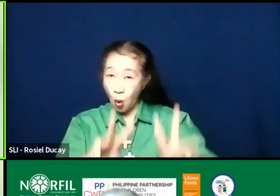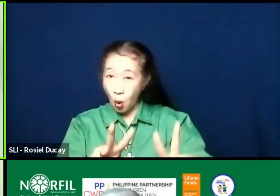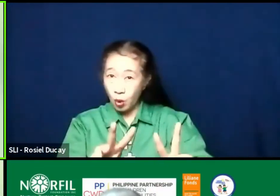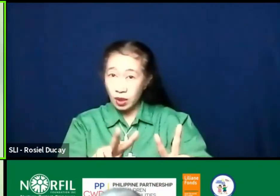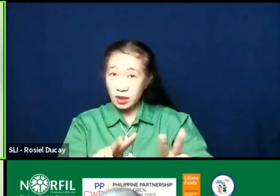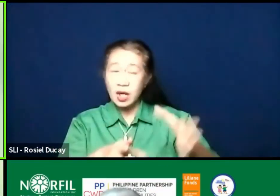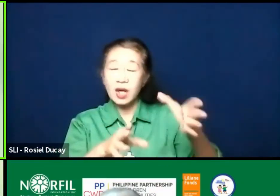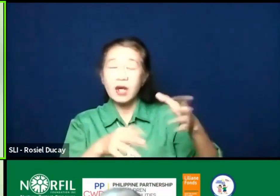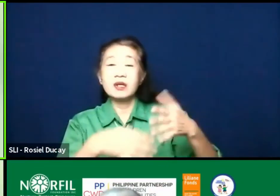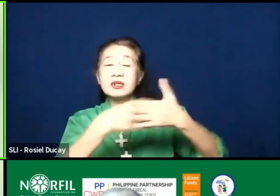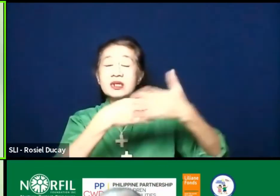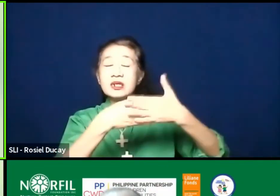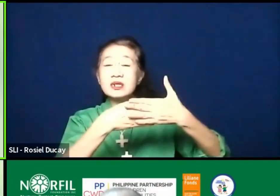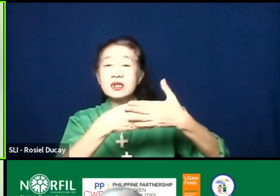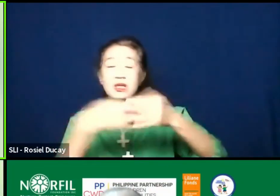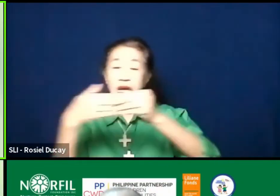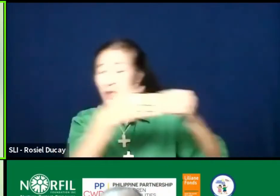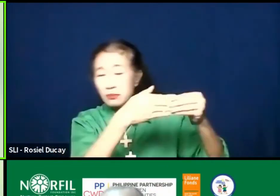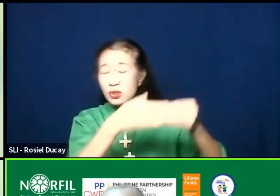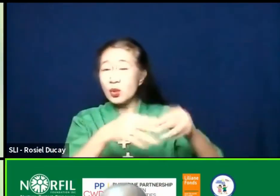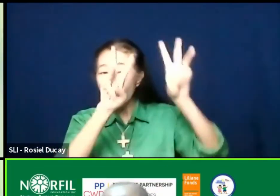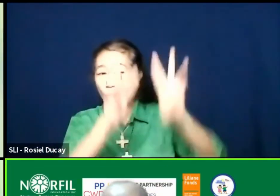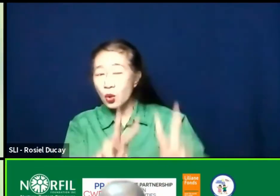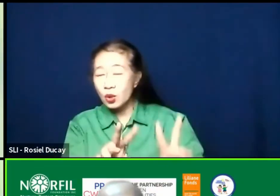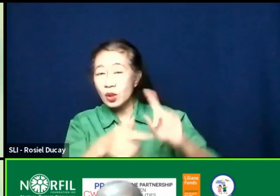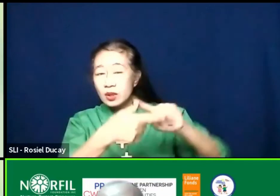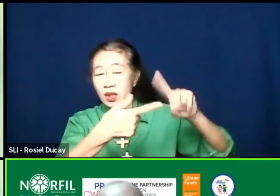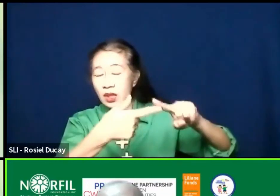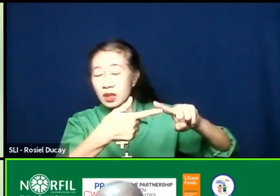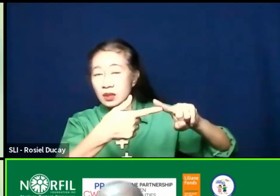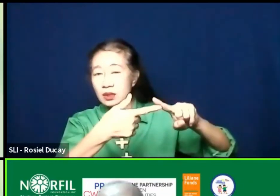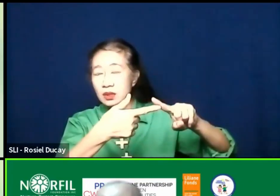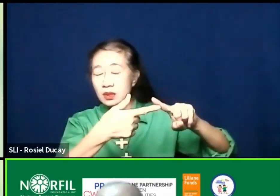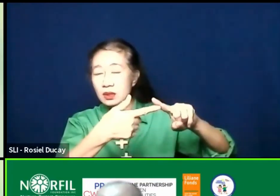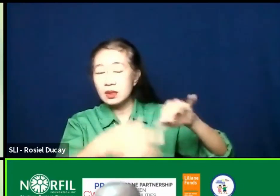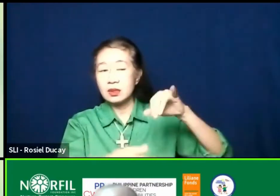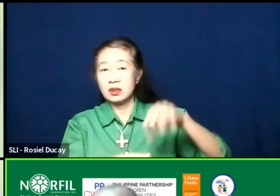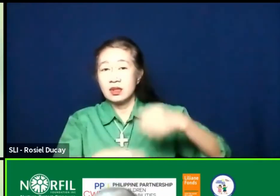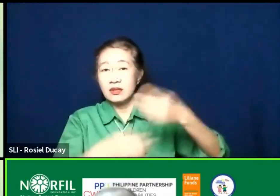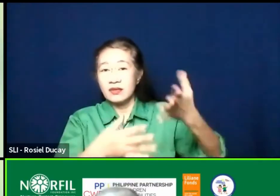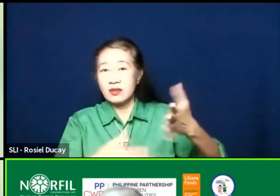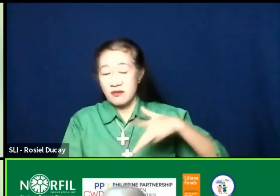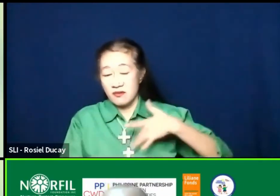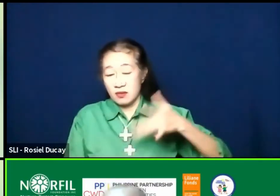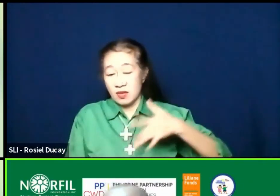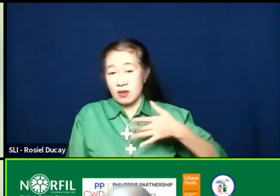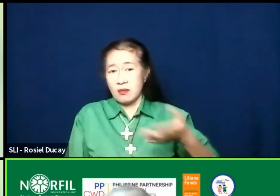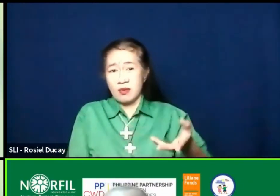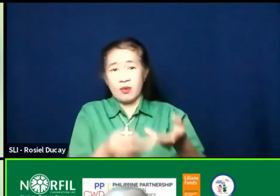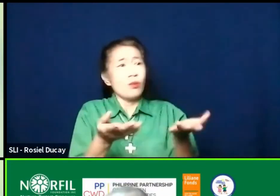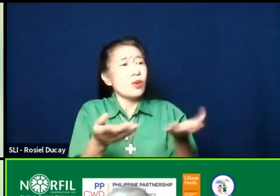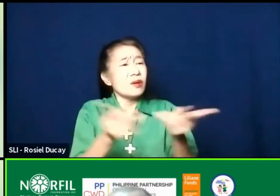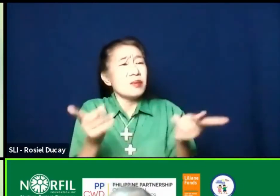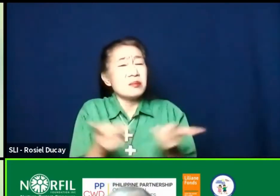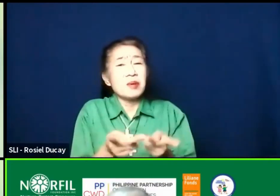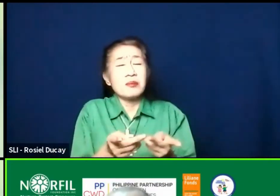Nakagabay ka lang sa wall. Oo. Okay? At least it give them a sense of location na andito lang ako,